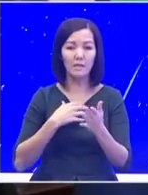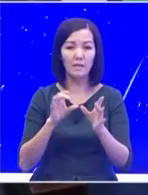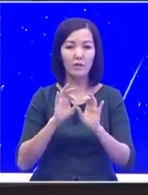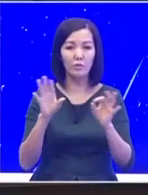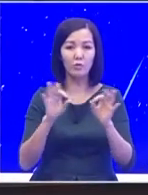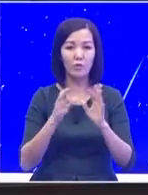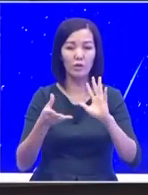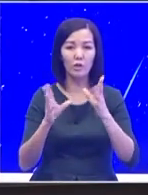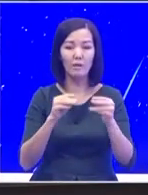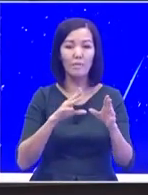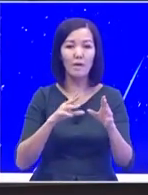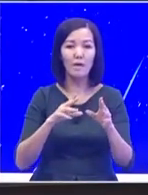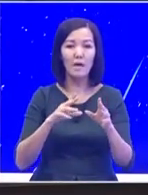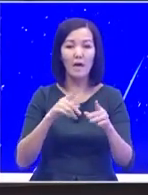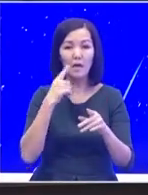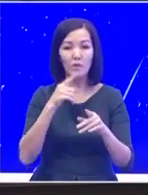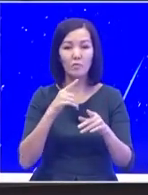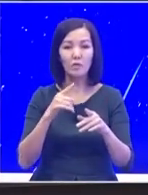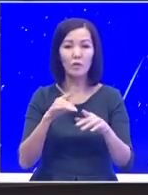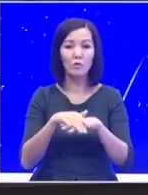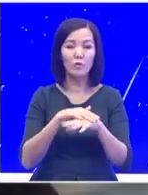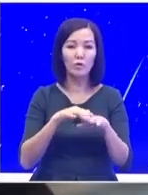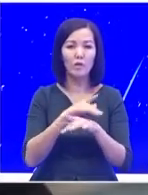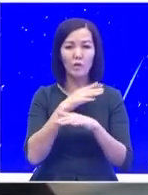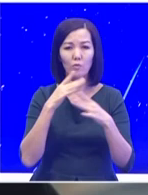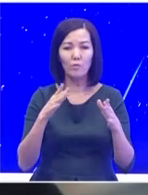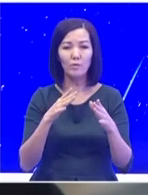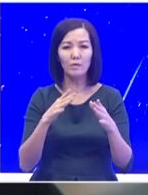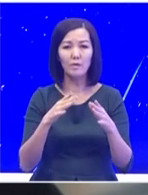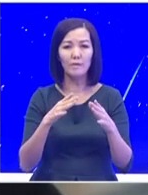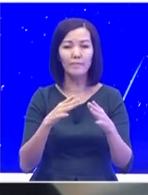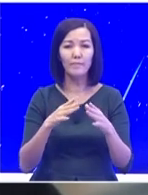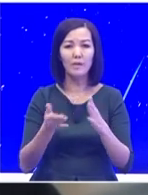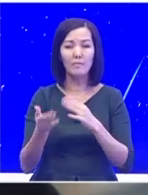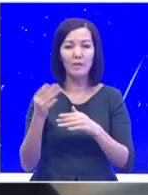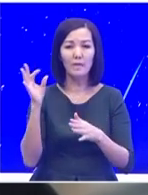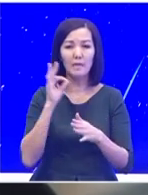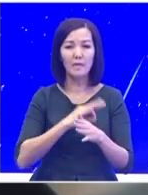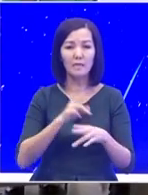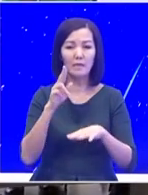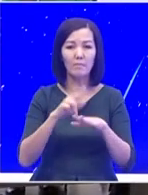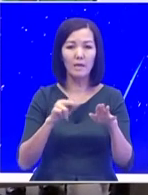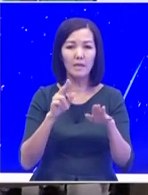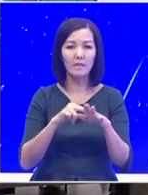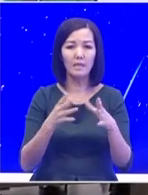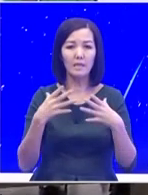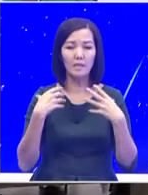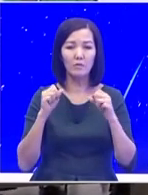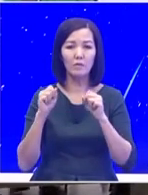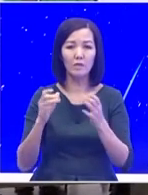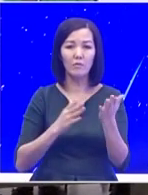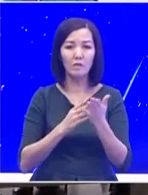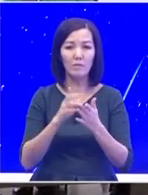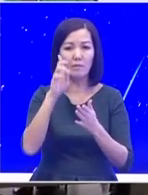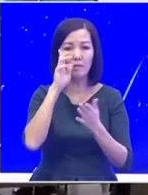маңыздылығы түсіндірілді. Жалпы мамандардың айтуынша, тұрғындардың басым бөлігі былтыр кірістер, полиция департаменті мен денсаулық